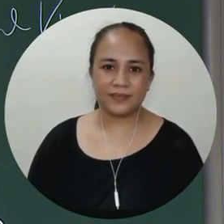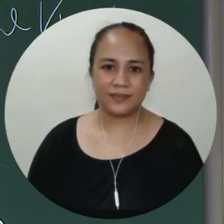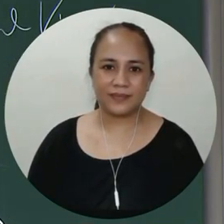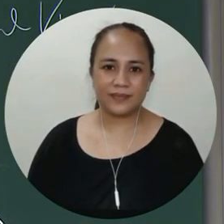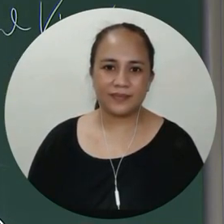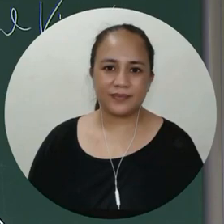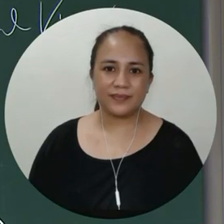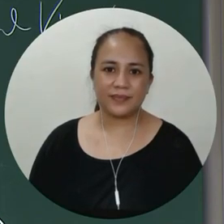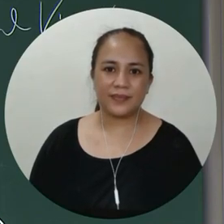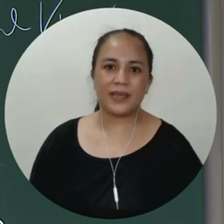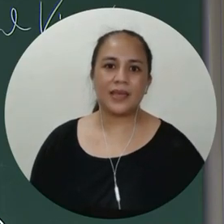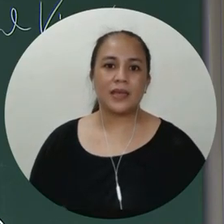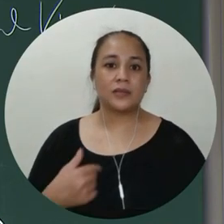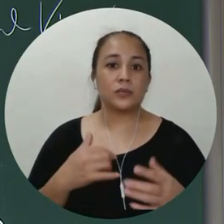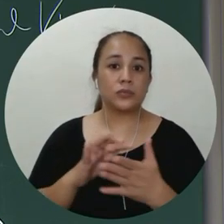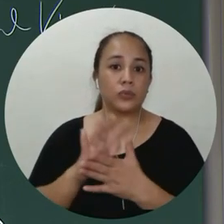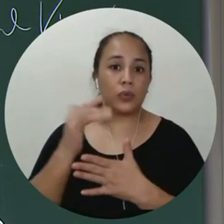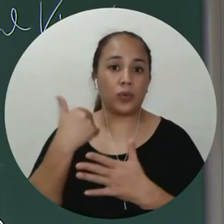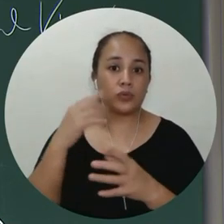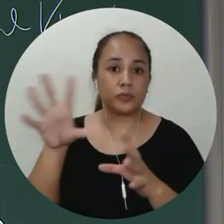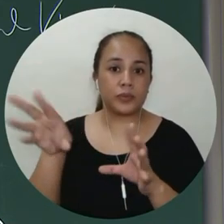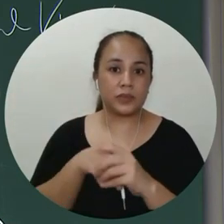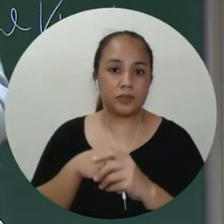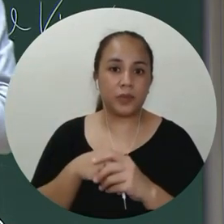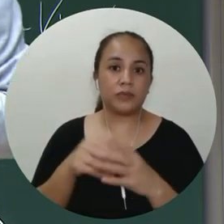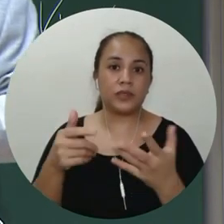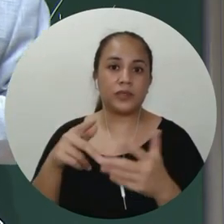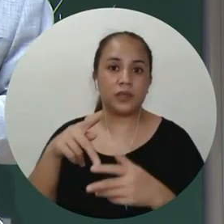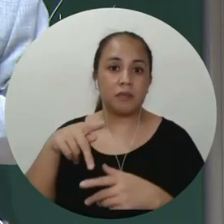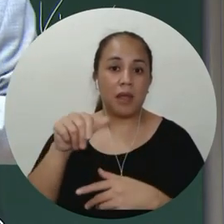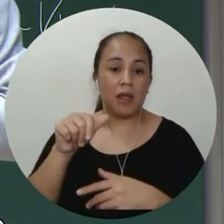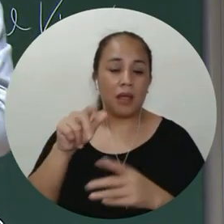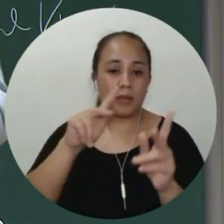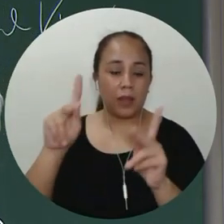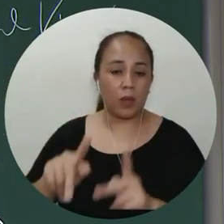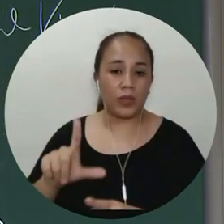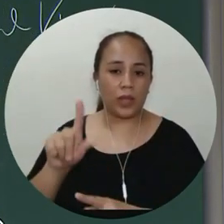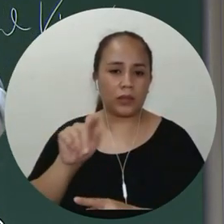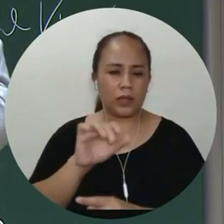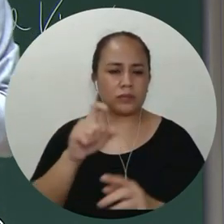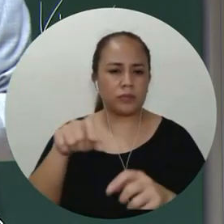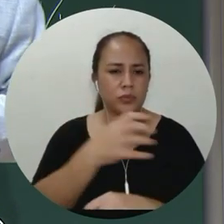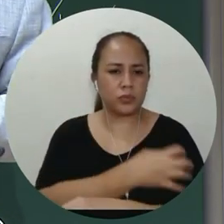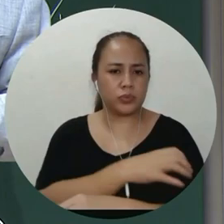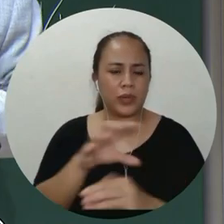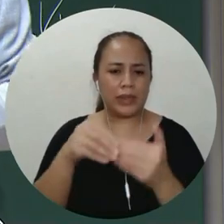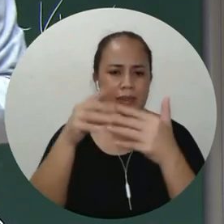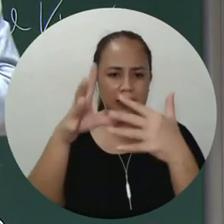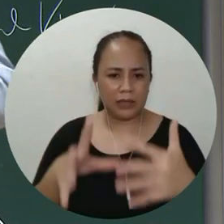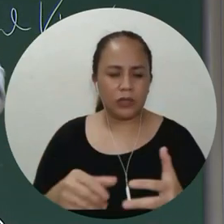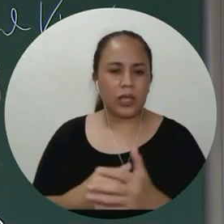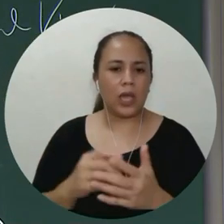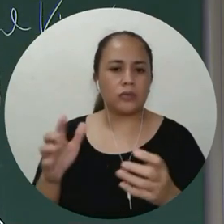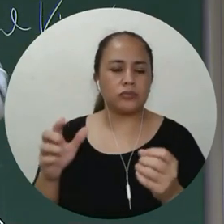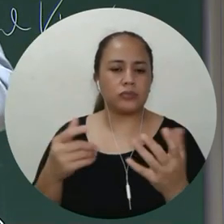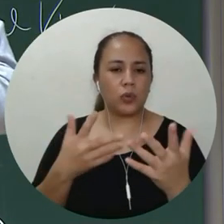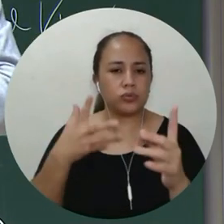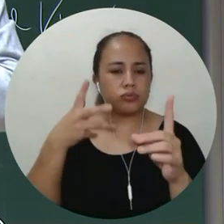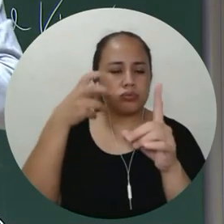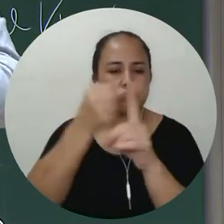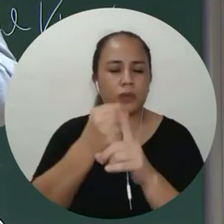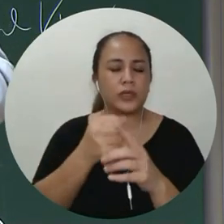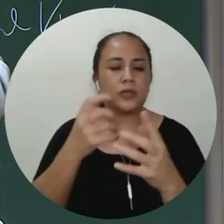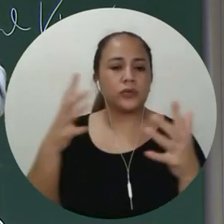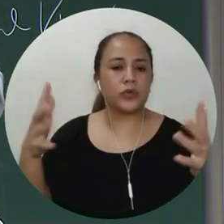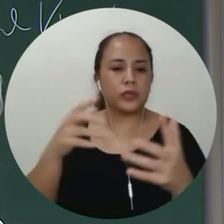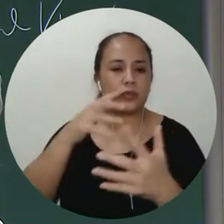만듭시다. And that's why for all our participants of this Palawan LTS, may you all become empowering leaders and fulfill this great collaboration with